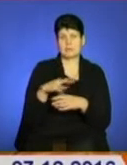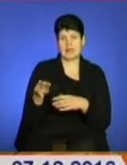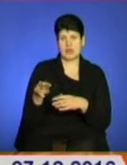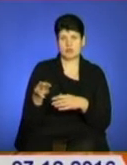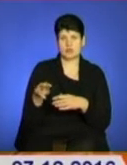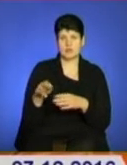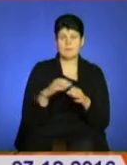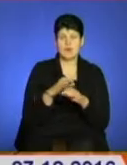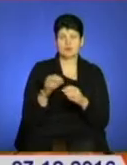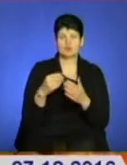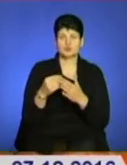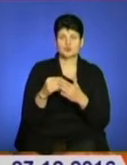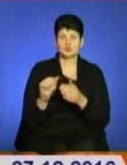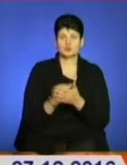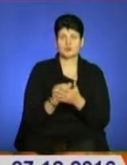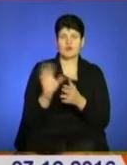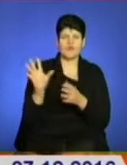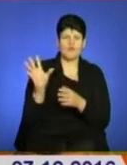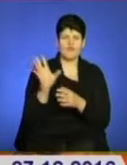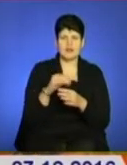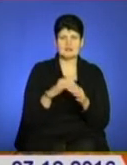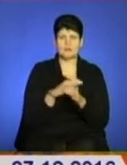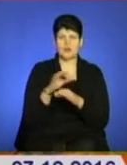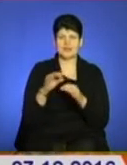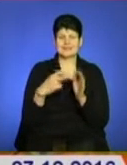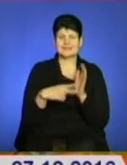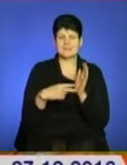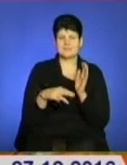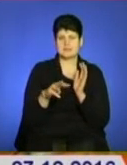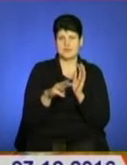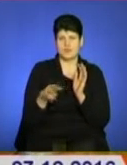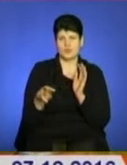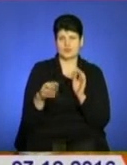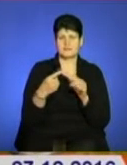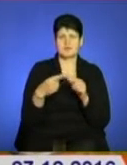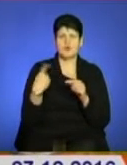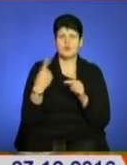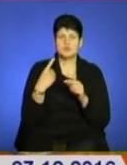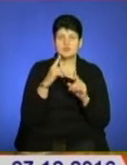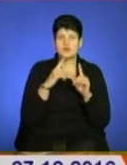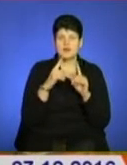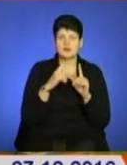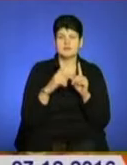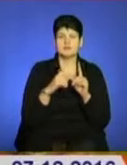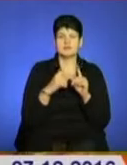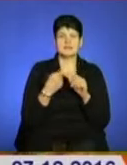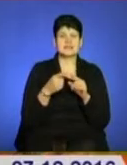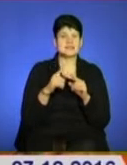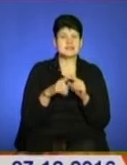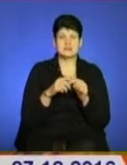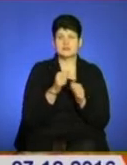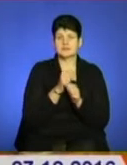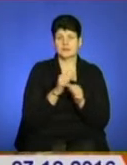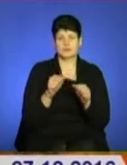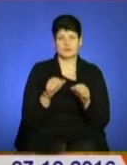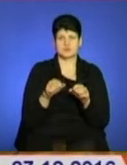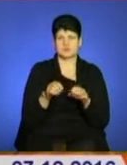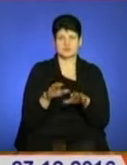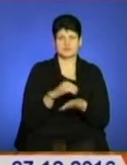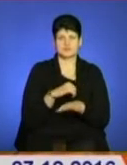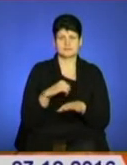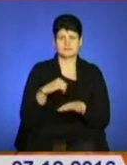кошторисну документацію. Весь проєкт в межах 70 мільйонів. Звичайно, що обласної ради це непідйомні кошти,